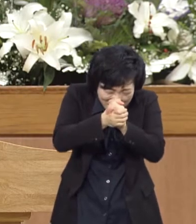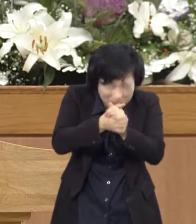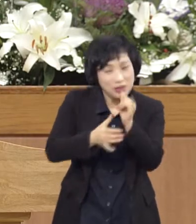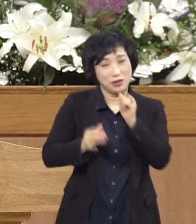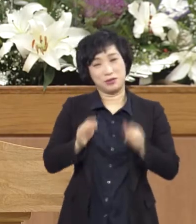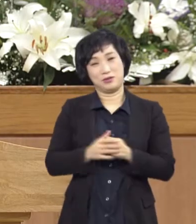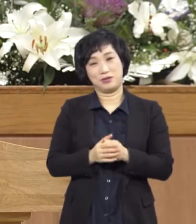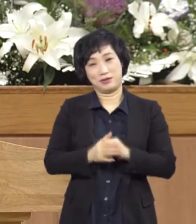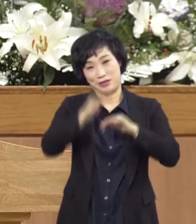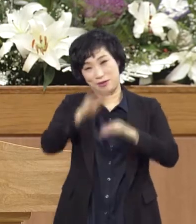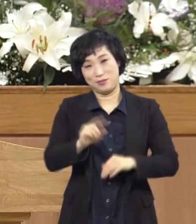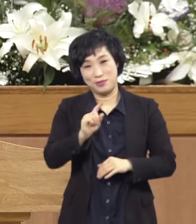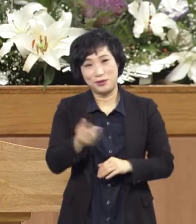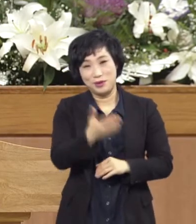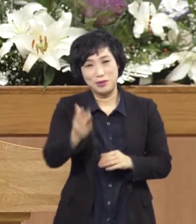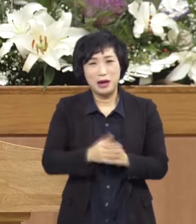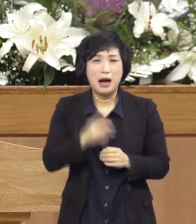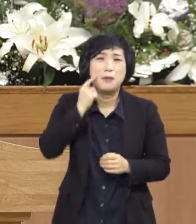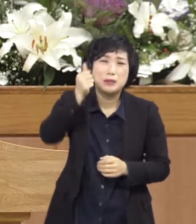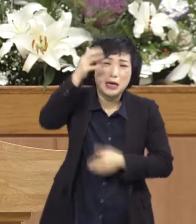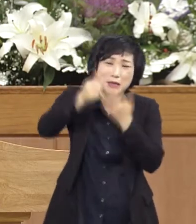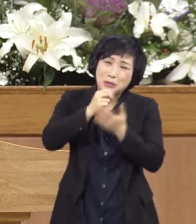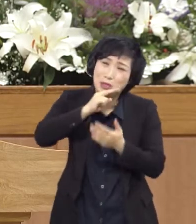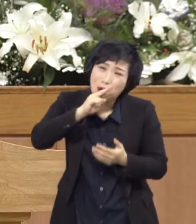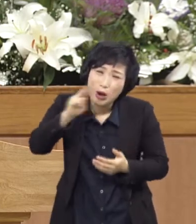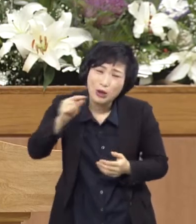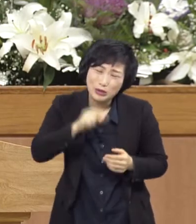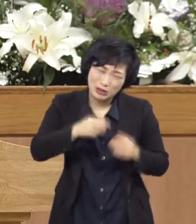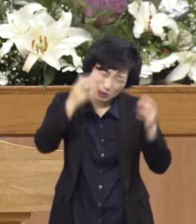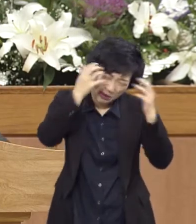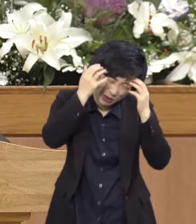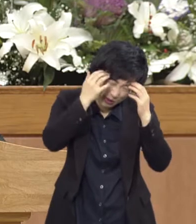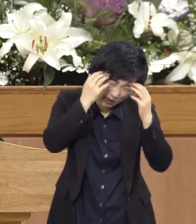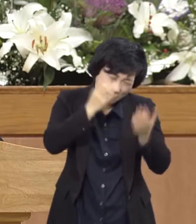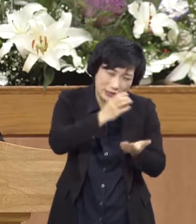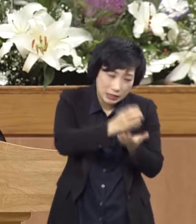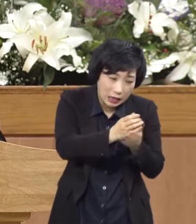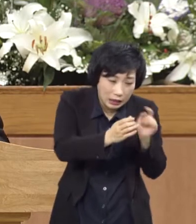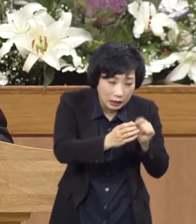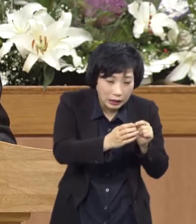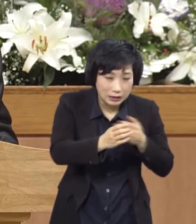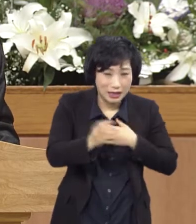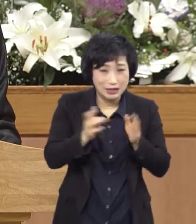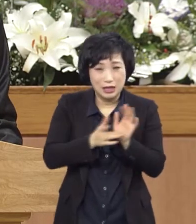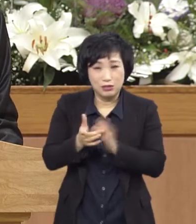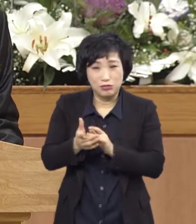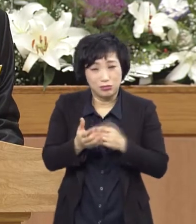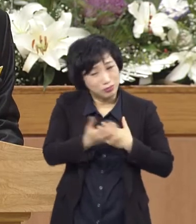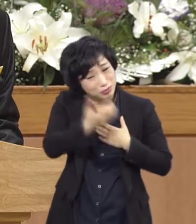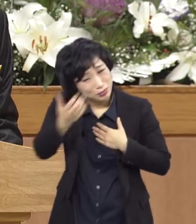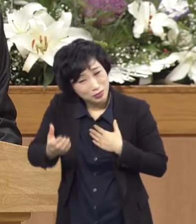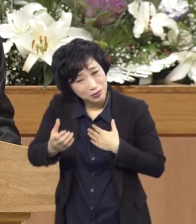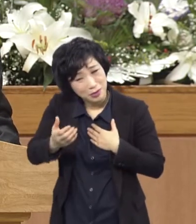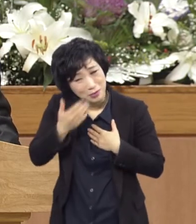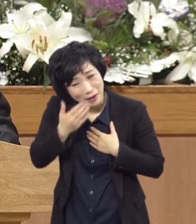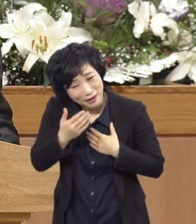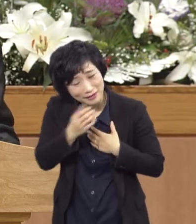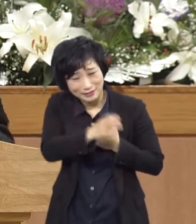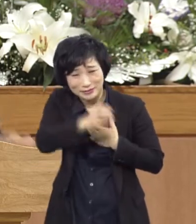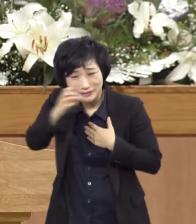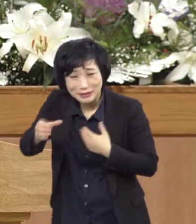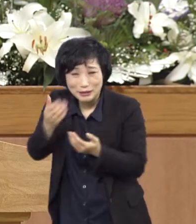아버지요, 이 쓰디쓴 고통의 잔이 나에게서 비껴갈 수는